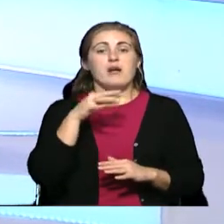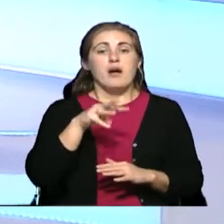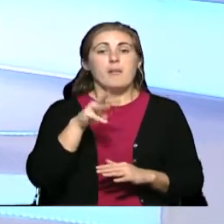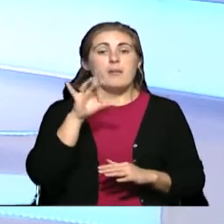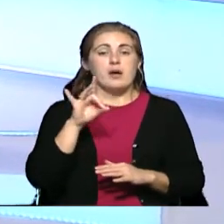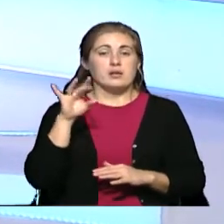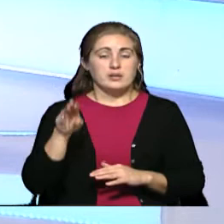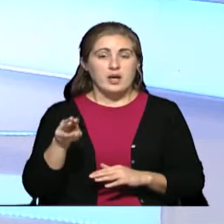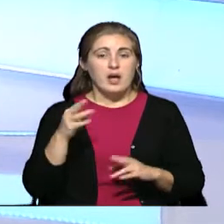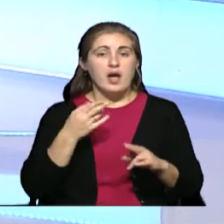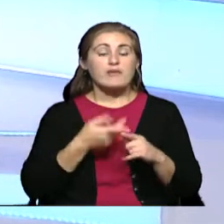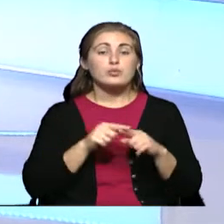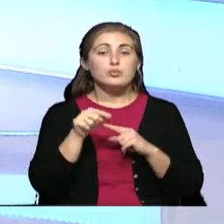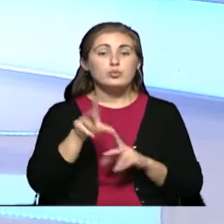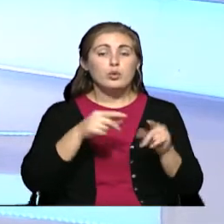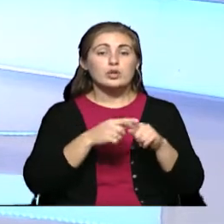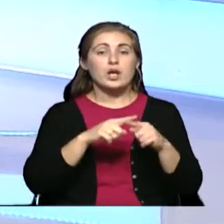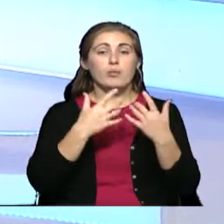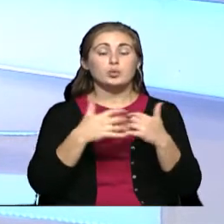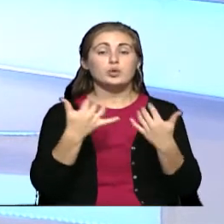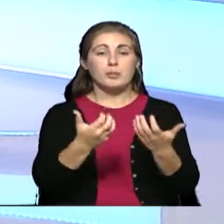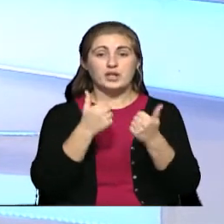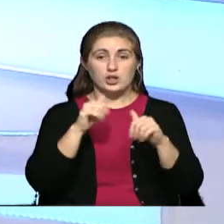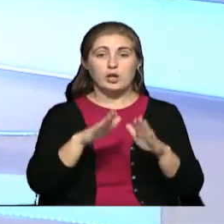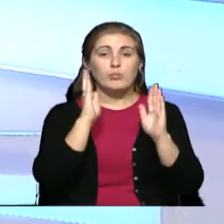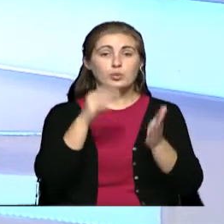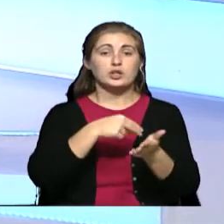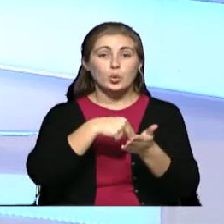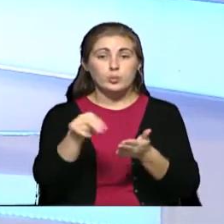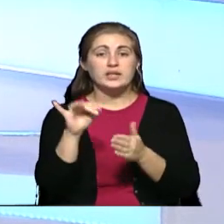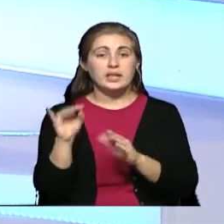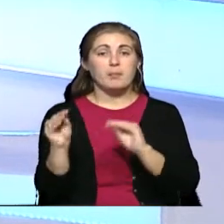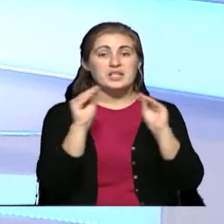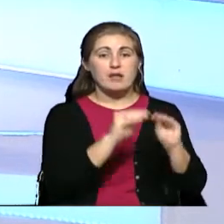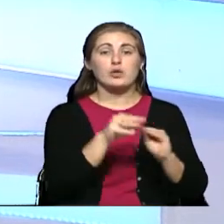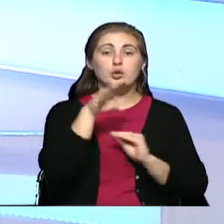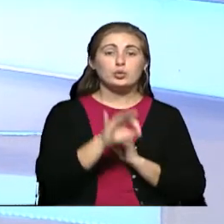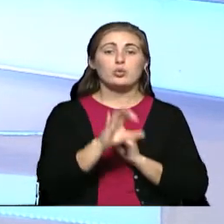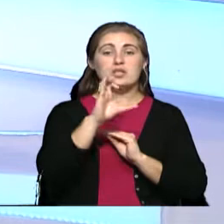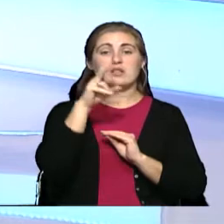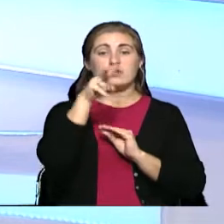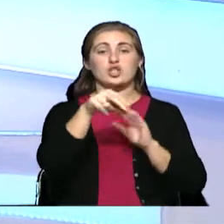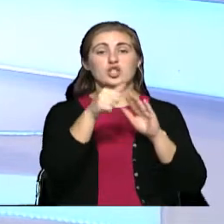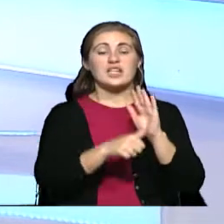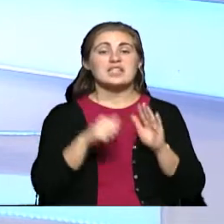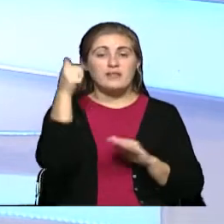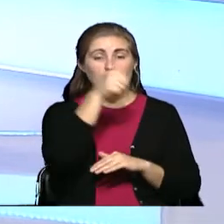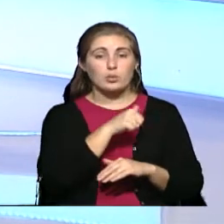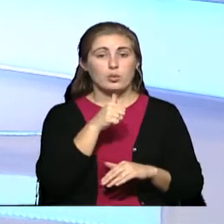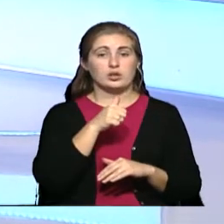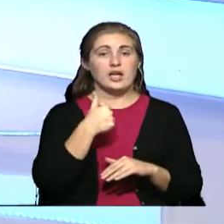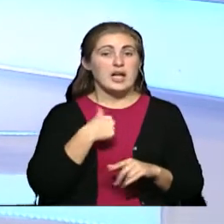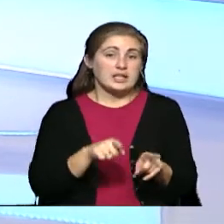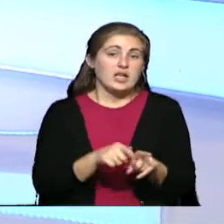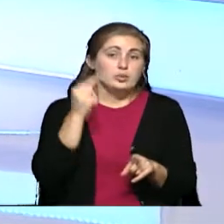с учетом того, что это оборудование уже принято решение, оно будет закуплено и поставлено, то с 2016 года, я